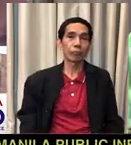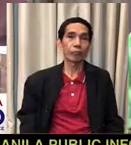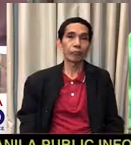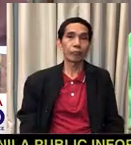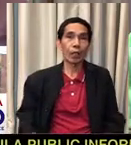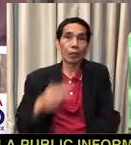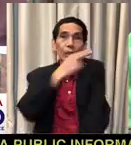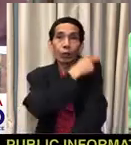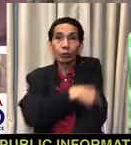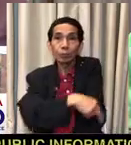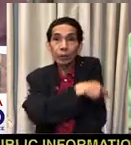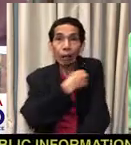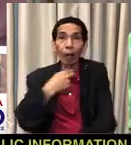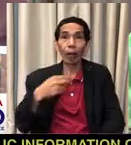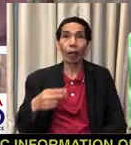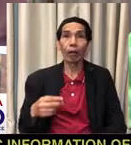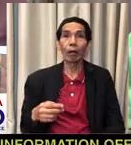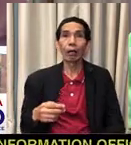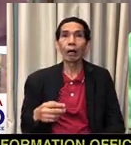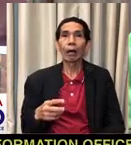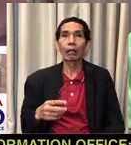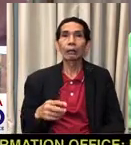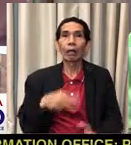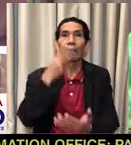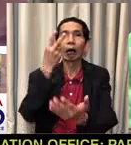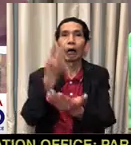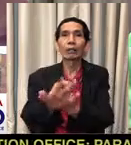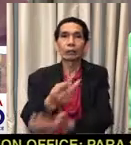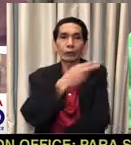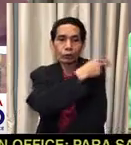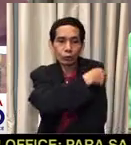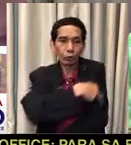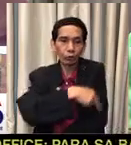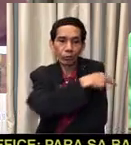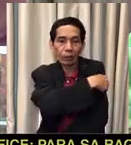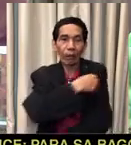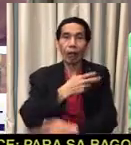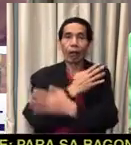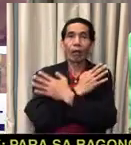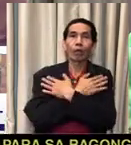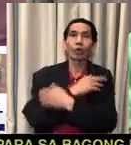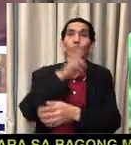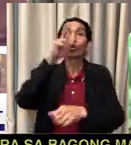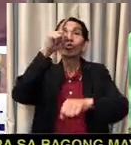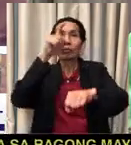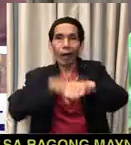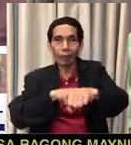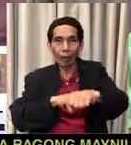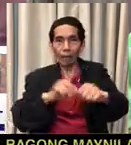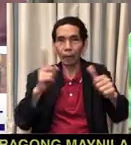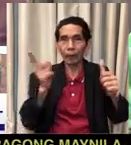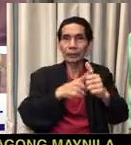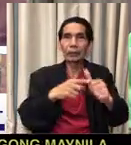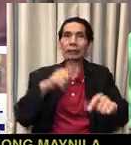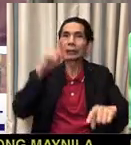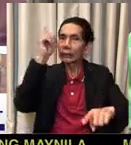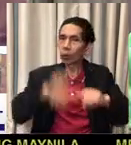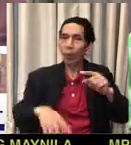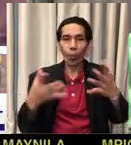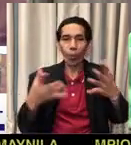Na ospital. Nahirate sa ospital. Dalawang beses yung tinatamaan. Una, hindi na siya